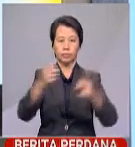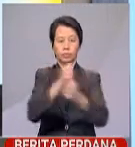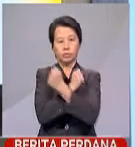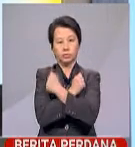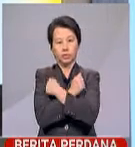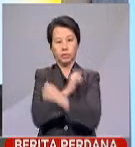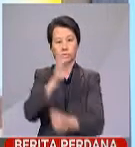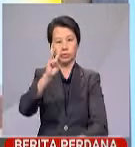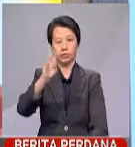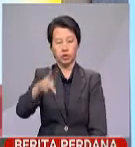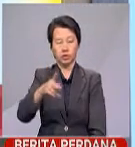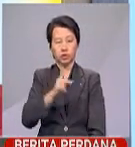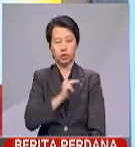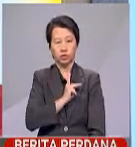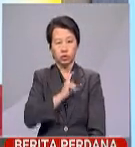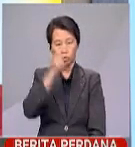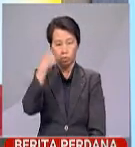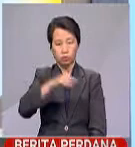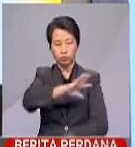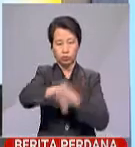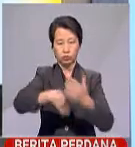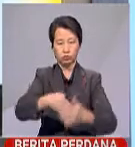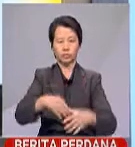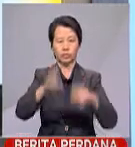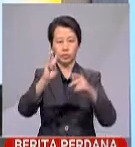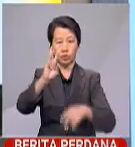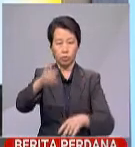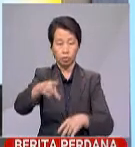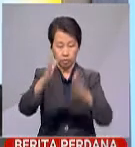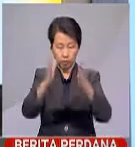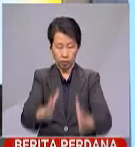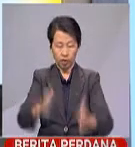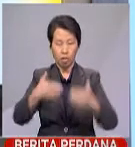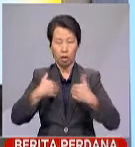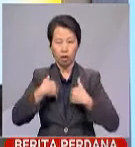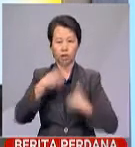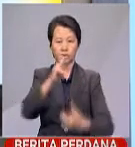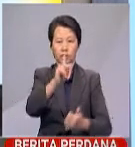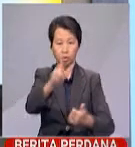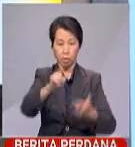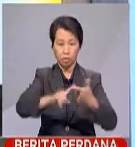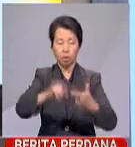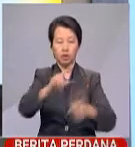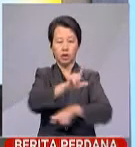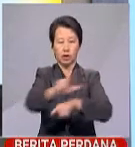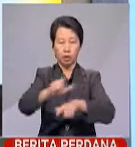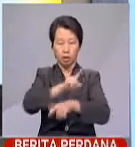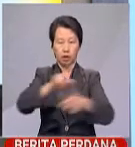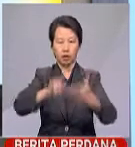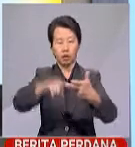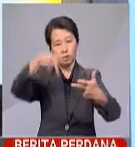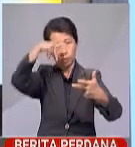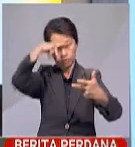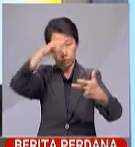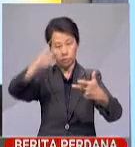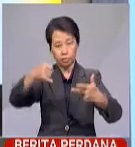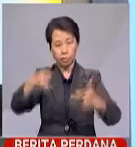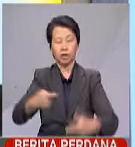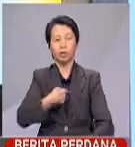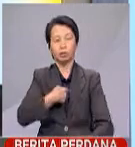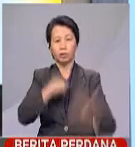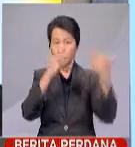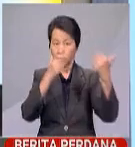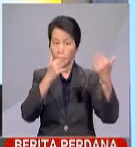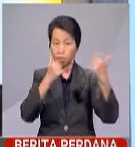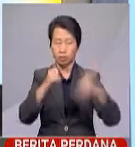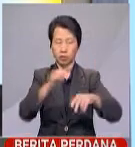Sayangi Wilayahku kepada semua warga wilayah persekutuan yang berada di Kuala Lumpur, Labuan dan Putrajaya. Saya juga